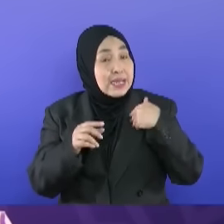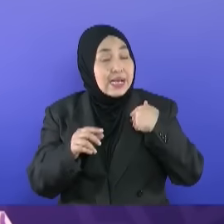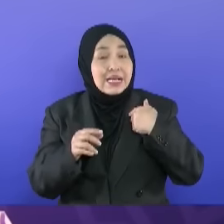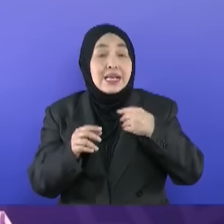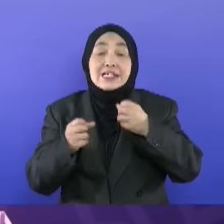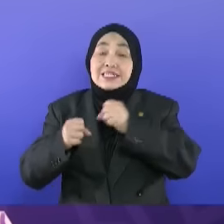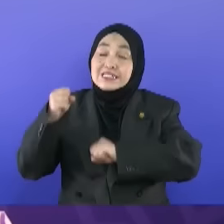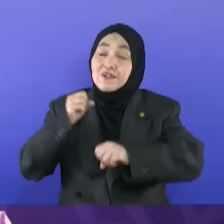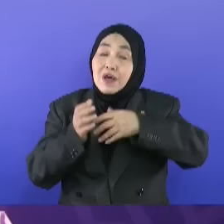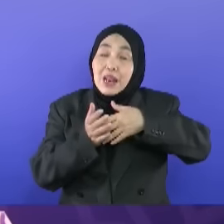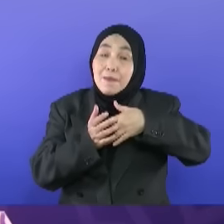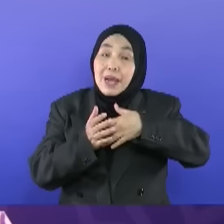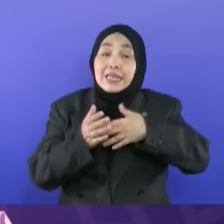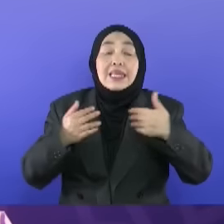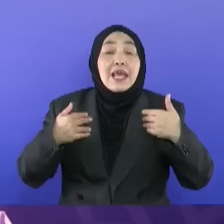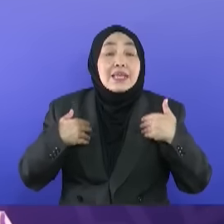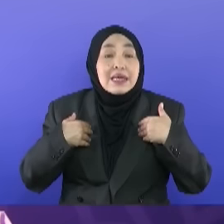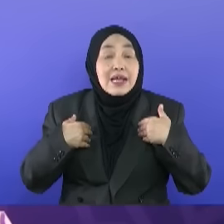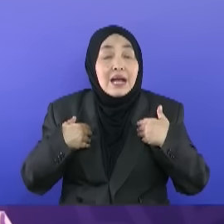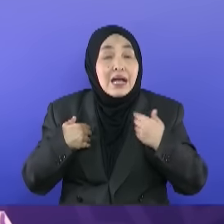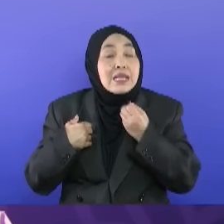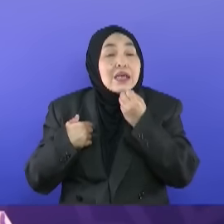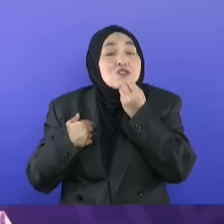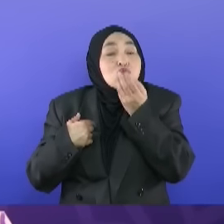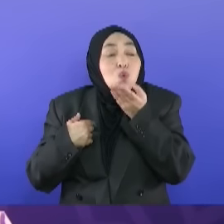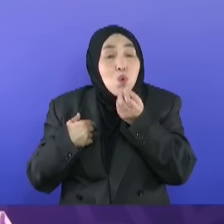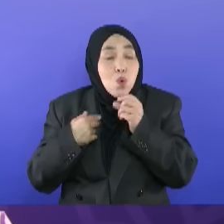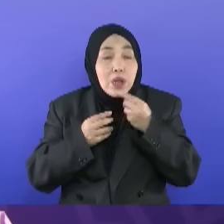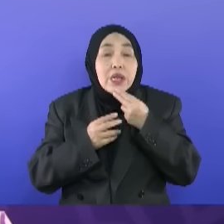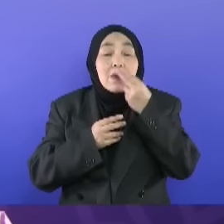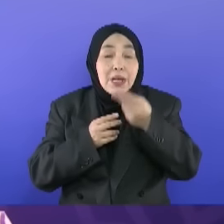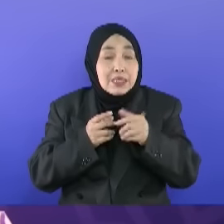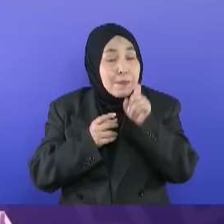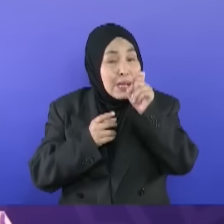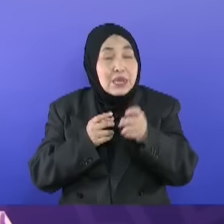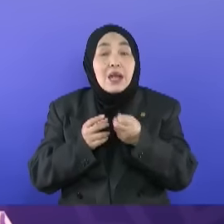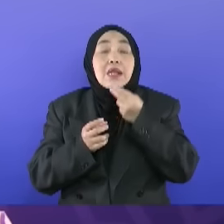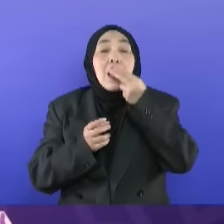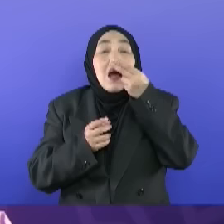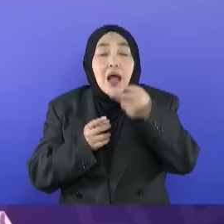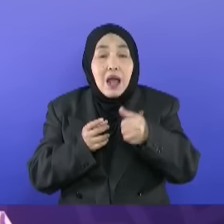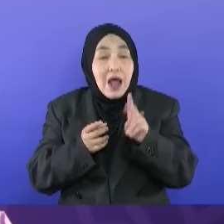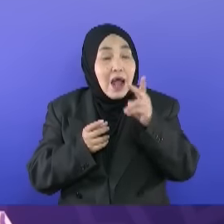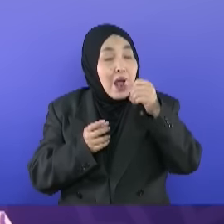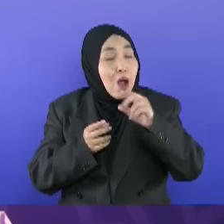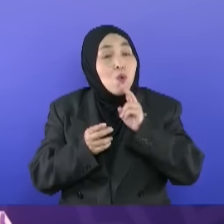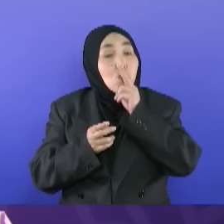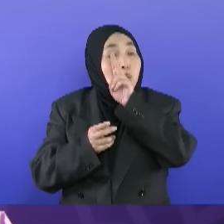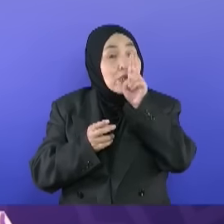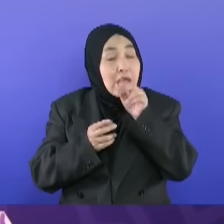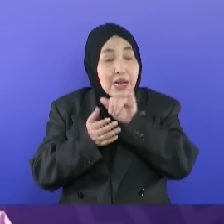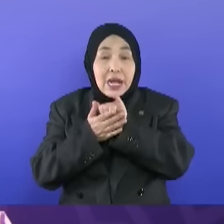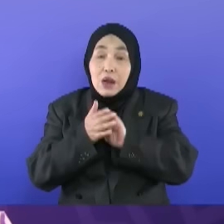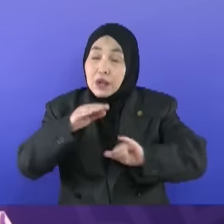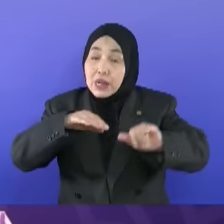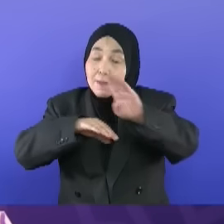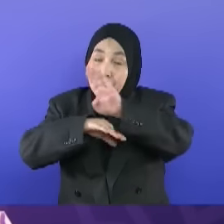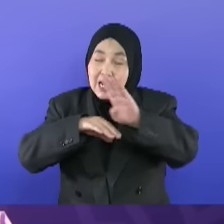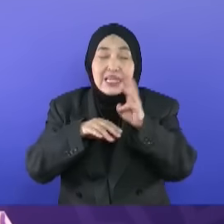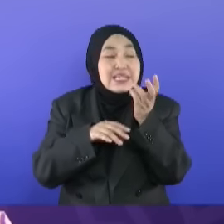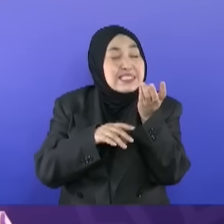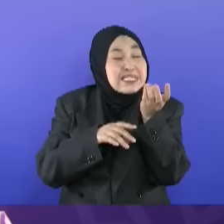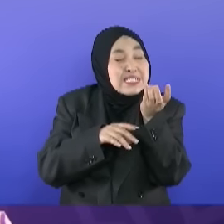lemah sikit sebab dia ada hamas. Hammas kalau dia mati lebih jelaslah hamas angin tu at. Kalau dia berbaris tetap ada